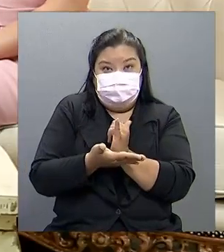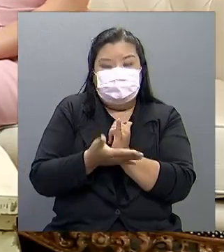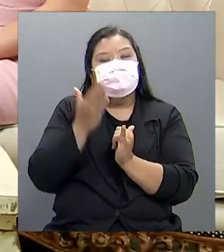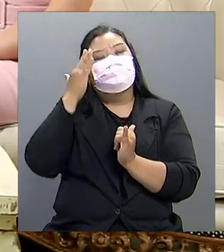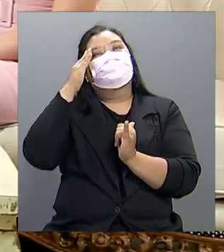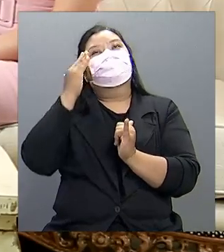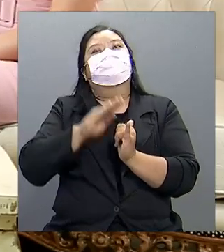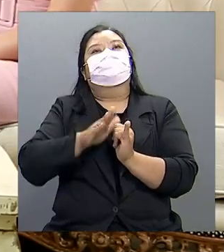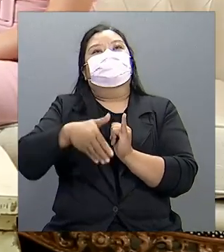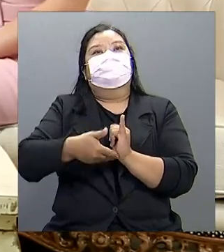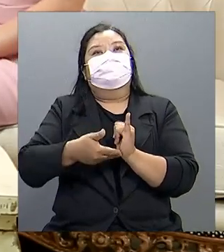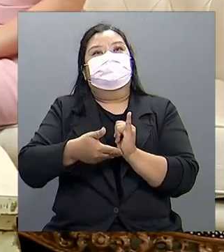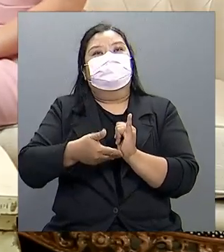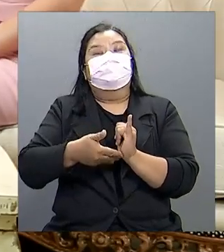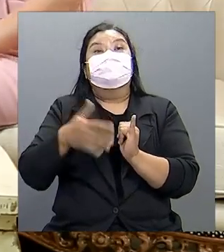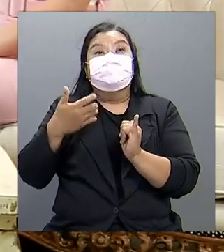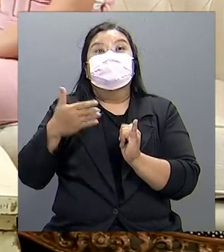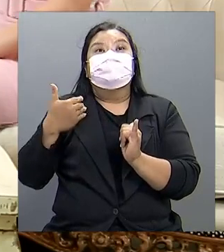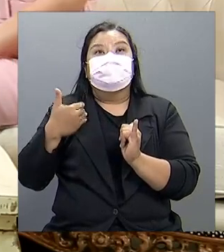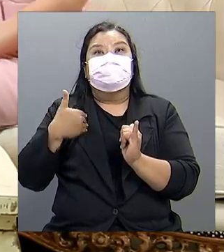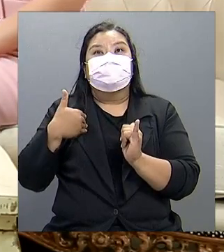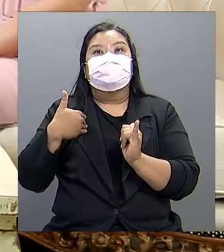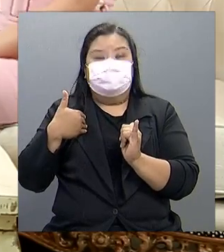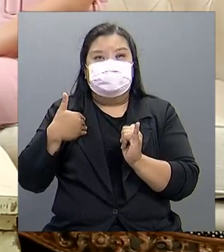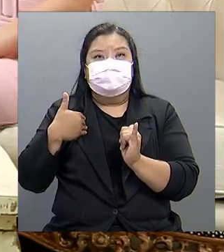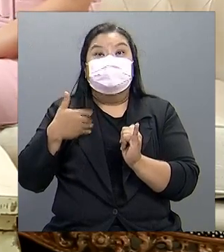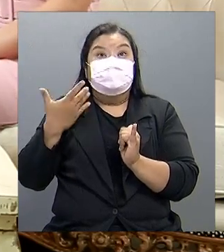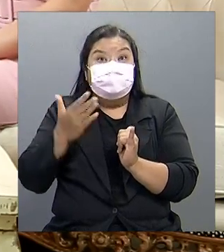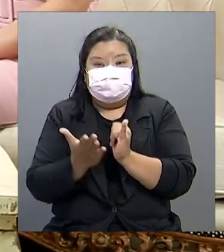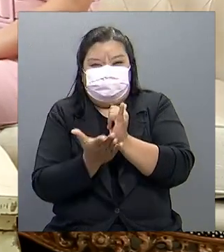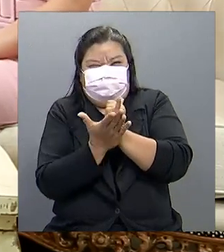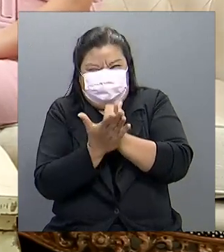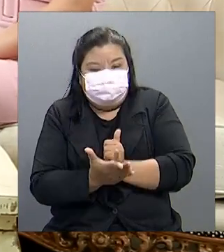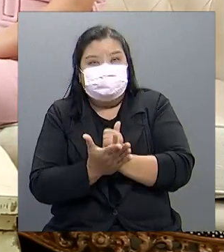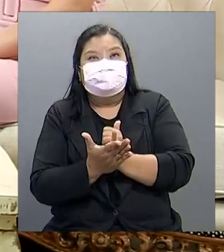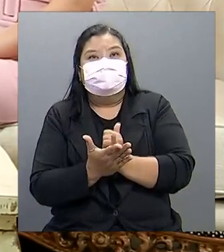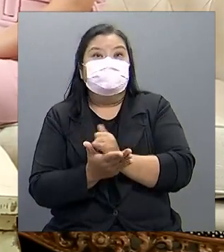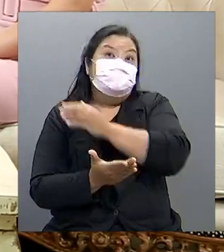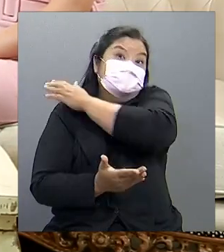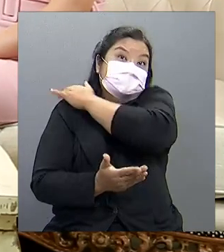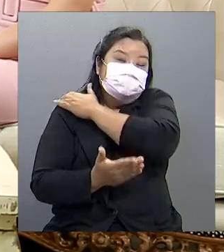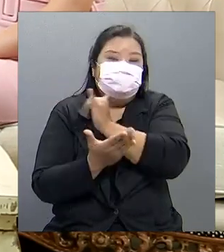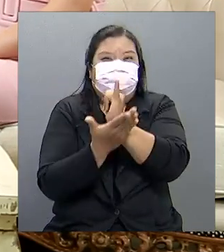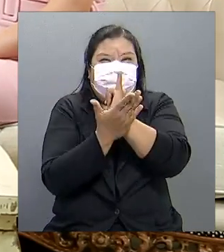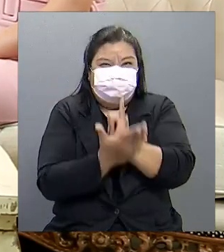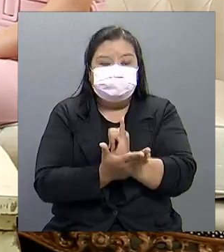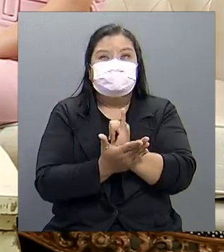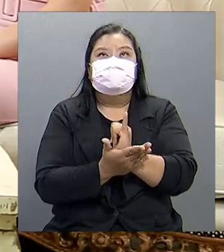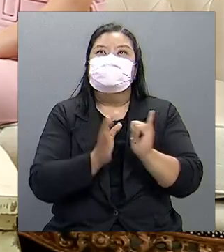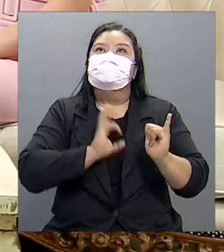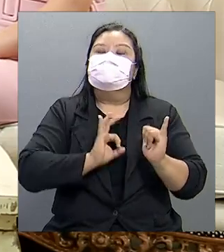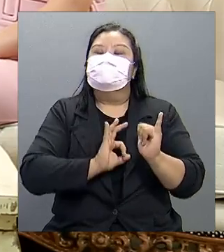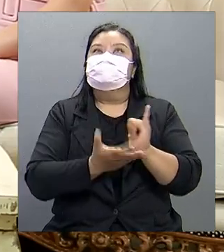งไปที่พื้น กดหลังไปคือไปที่มือเราเนี่ยแหละ ใช่ไปที่มือเราให้มือเรามีความรู้สึกว่าเอ้ยมีแรงส่งลงมาแล้วน ะ หลังจาก